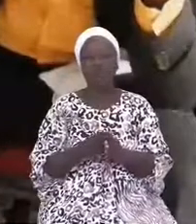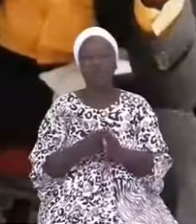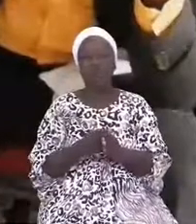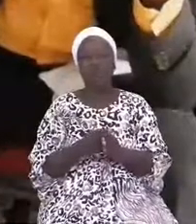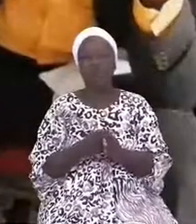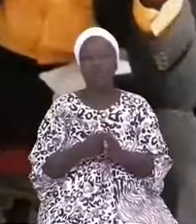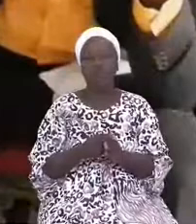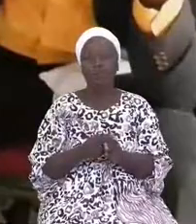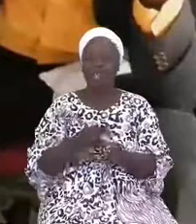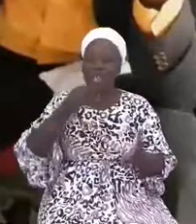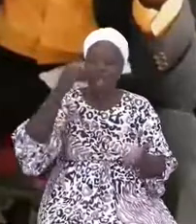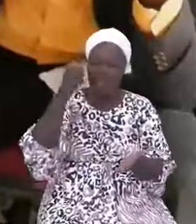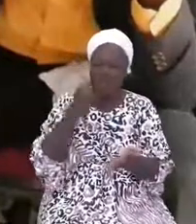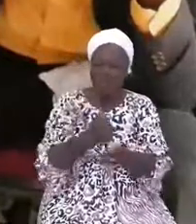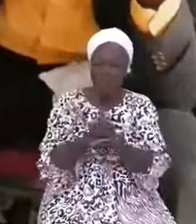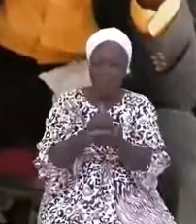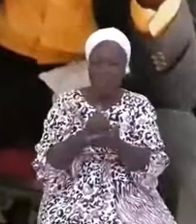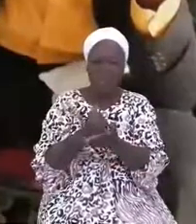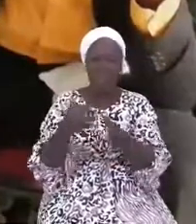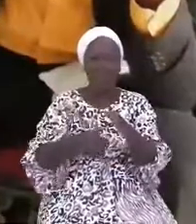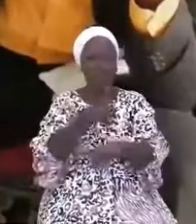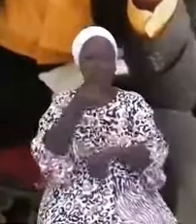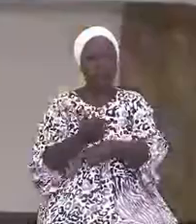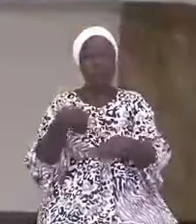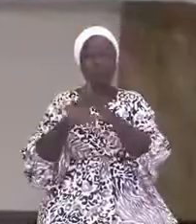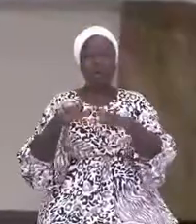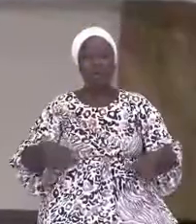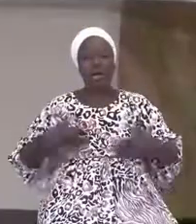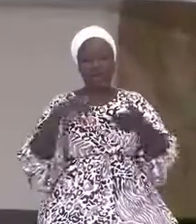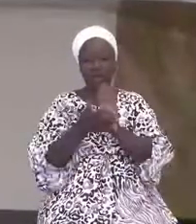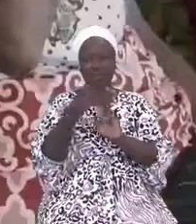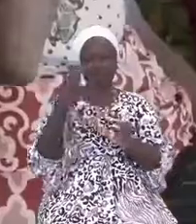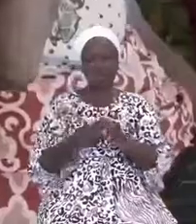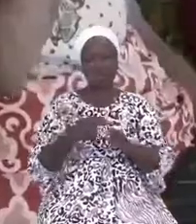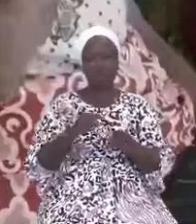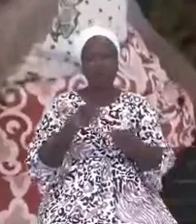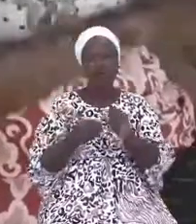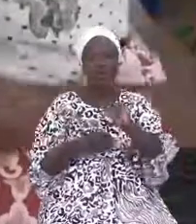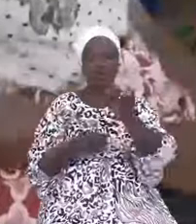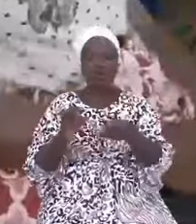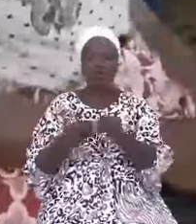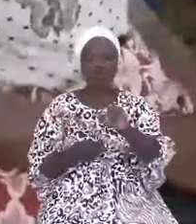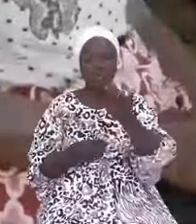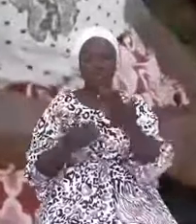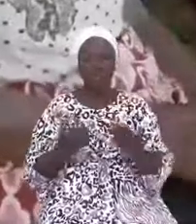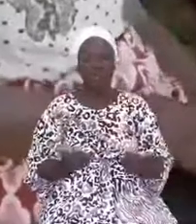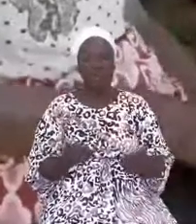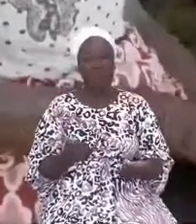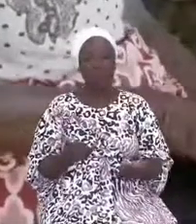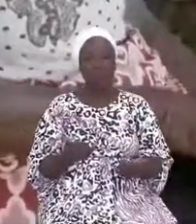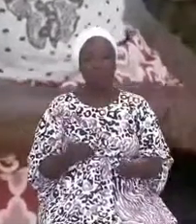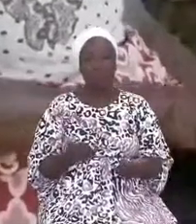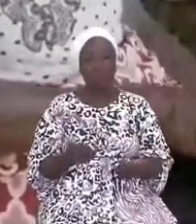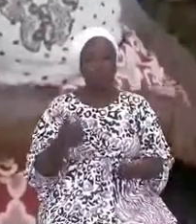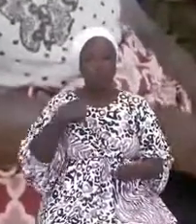amène confirmé dans ta vie troisième élément troisième élément nous sommes tous